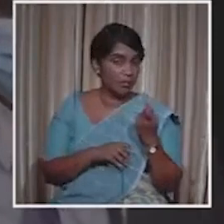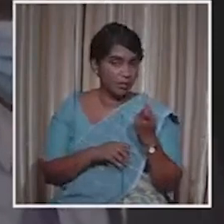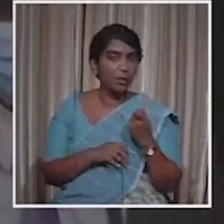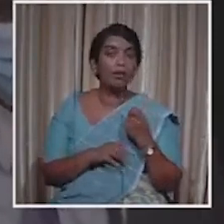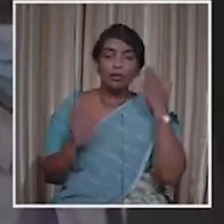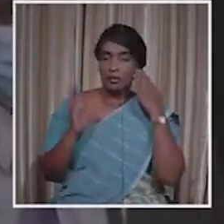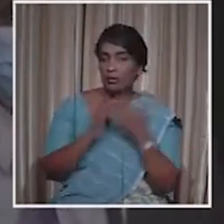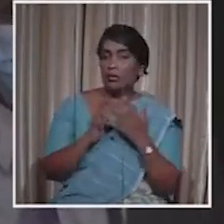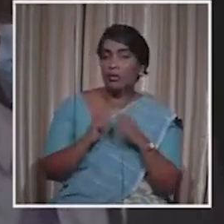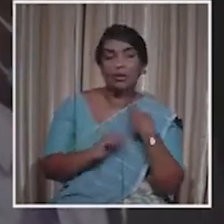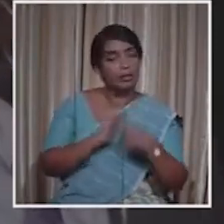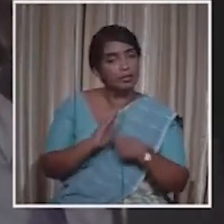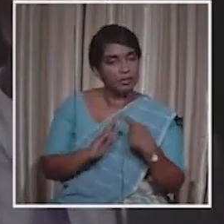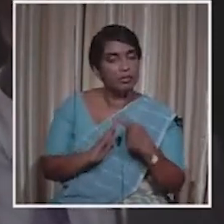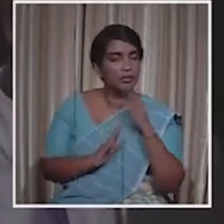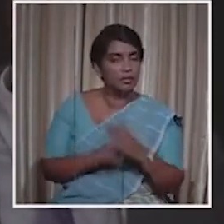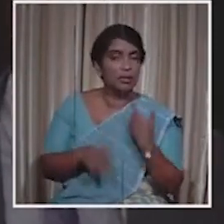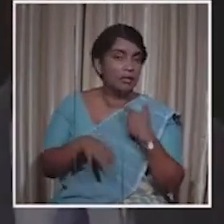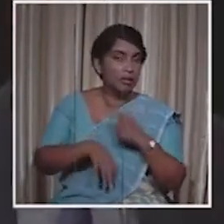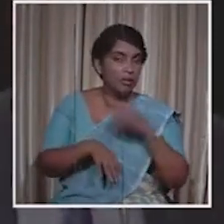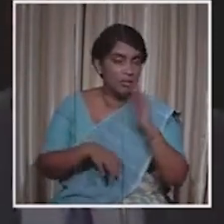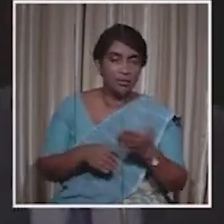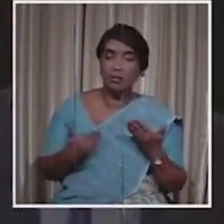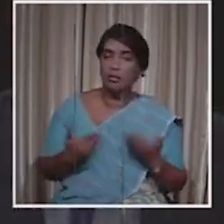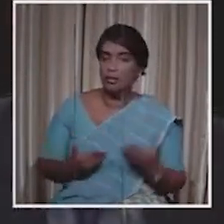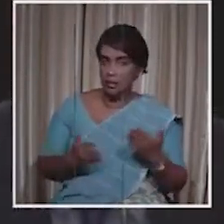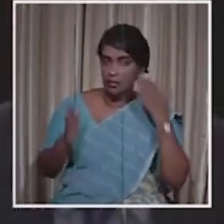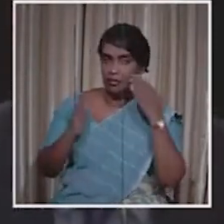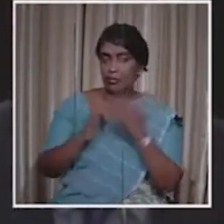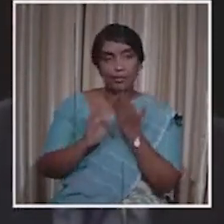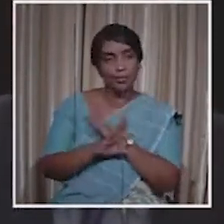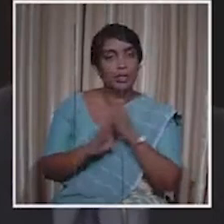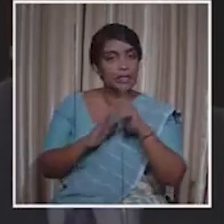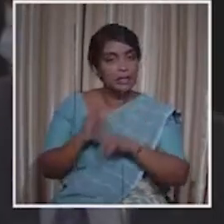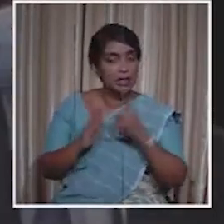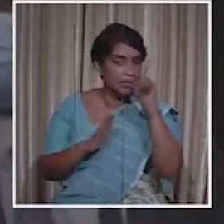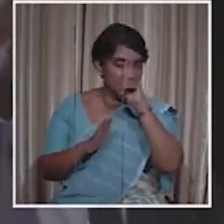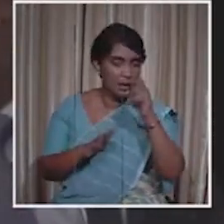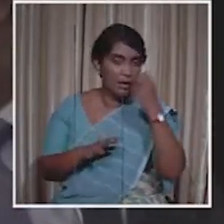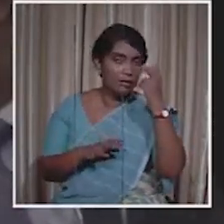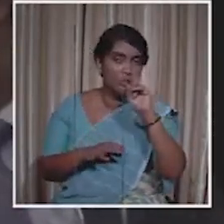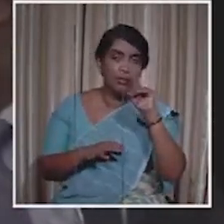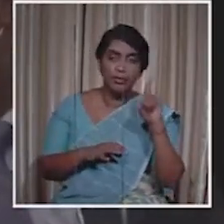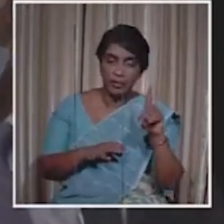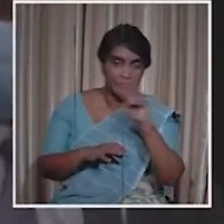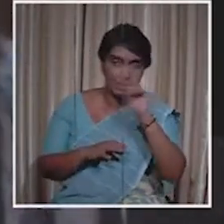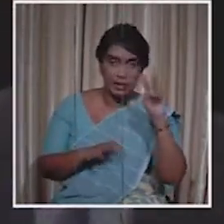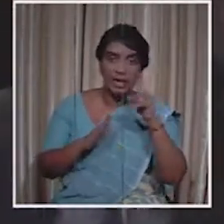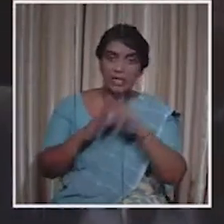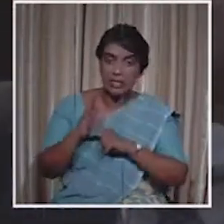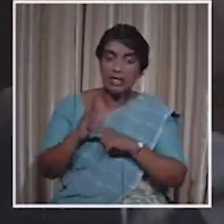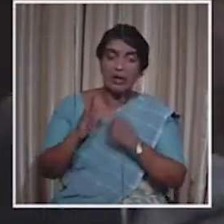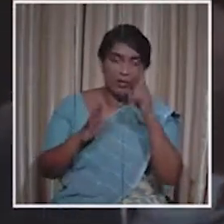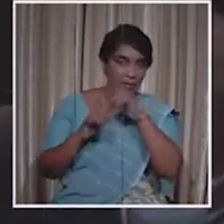இலங்கைக்கு ஏற்பட்ட பொழுது இலங்கைக்கு இதுவரை கடந்த தை மாதத்தில் இருந்து 2022 ஜனவரியிலிருந்து இன்று வரை